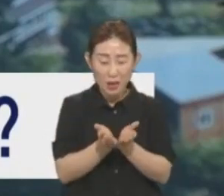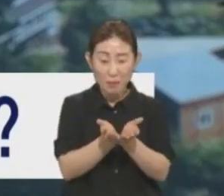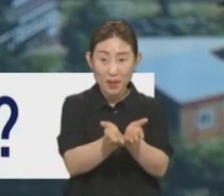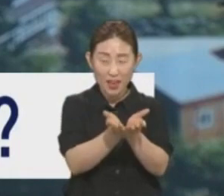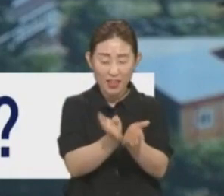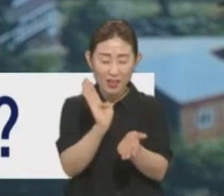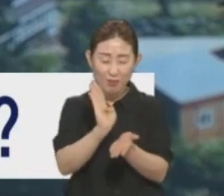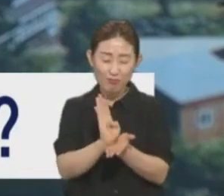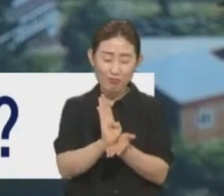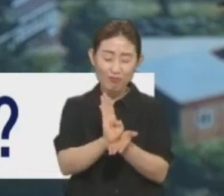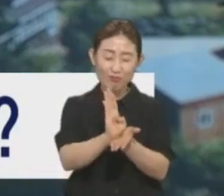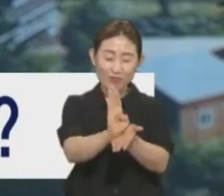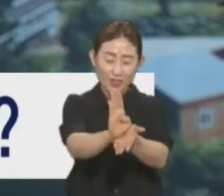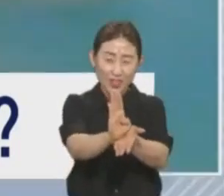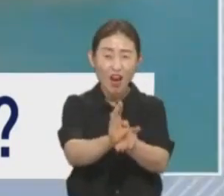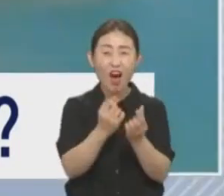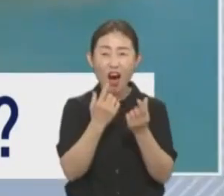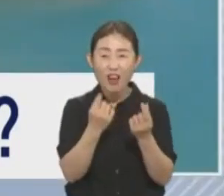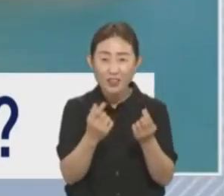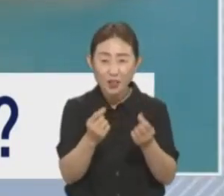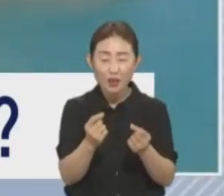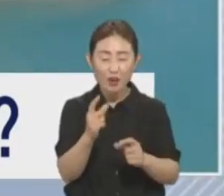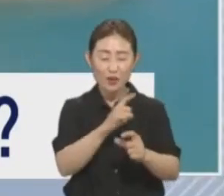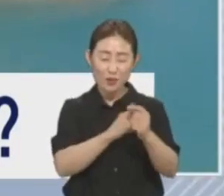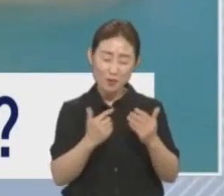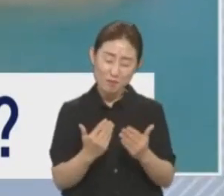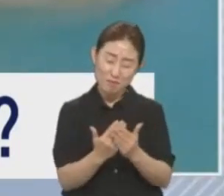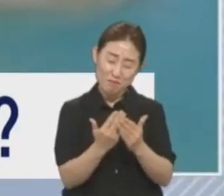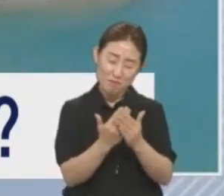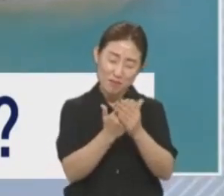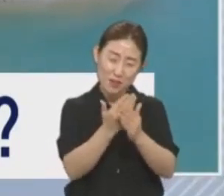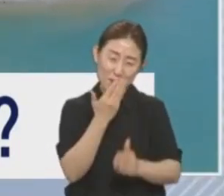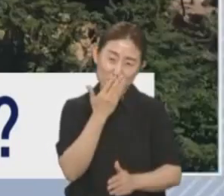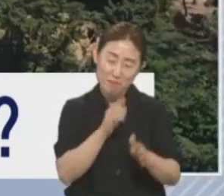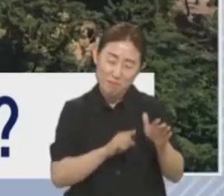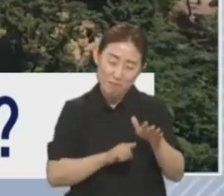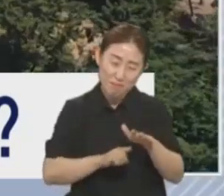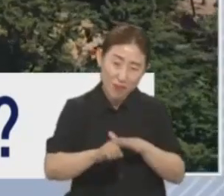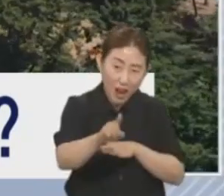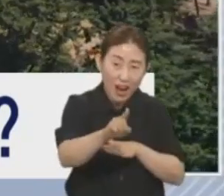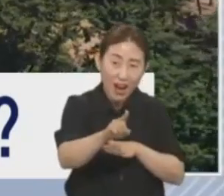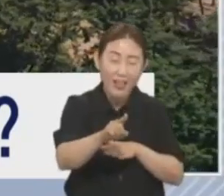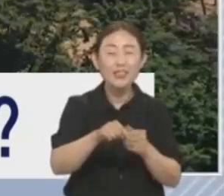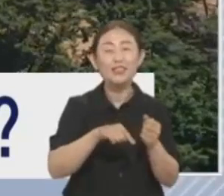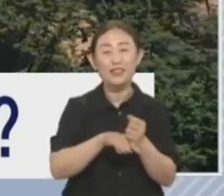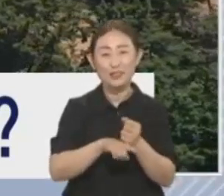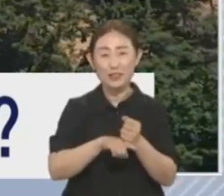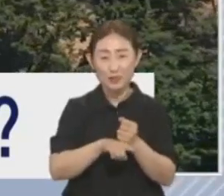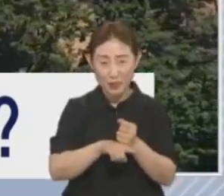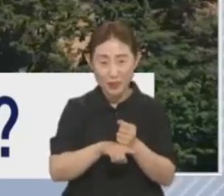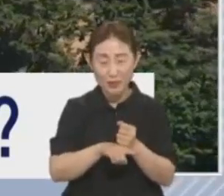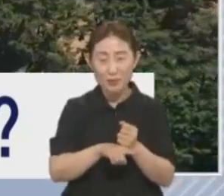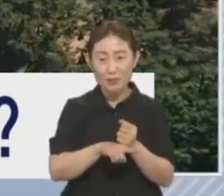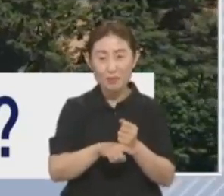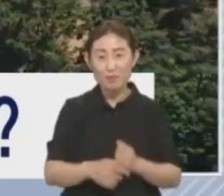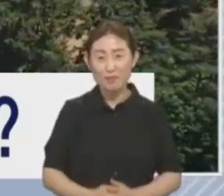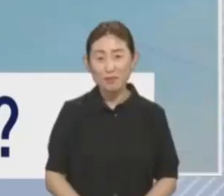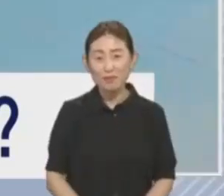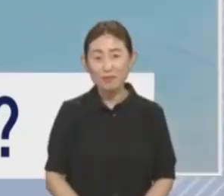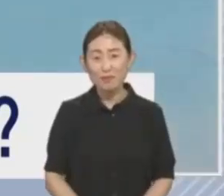올리면서 더 발전할 수 있는 서해로 나갈 수 있는 길을 한번 터보자라는 그 의미에서